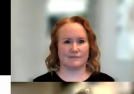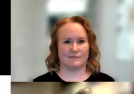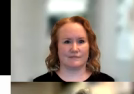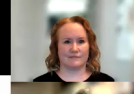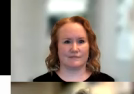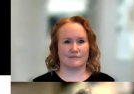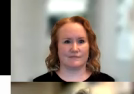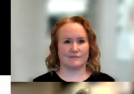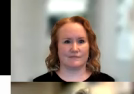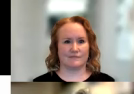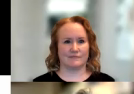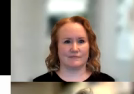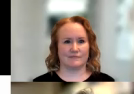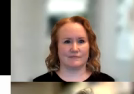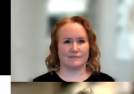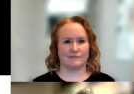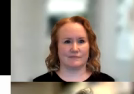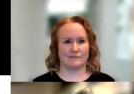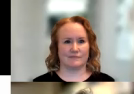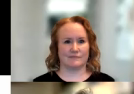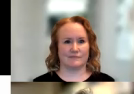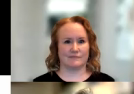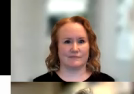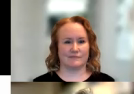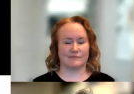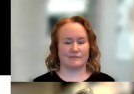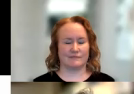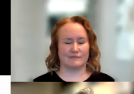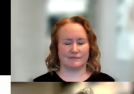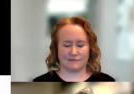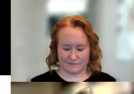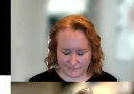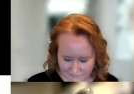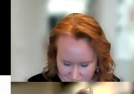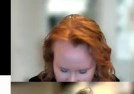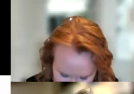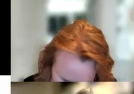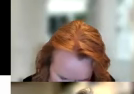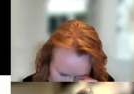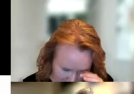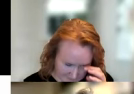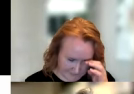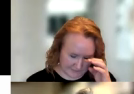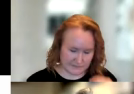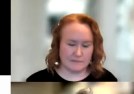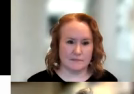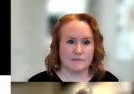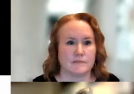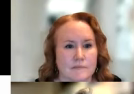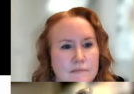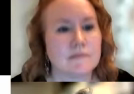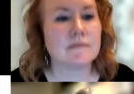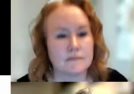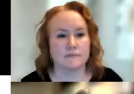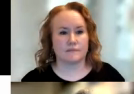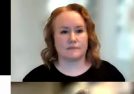videreføres. Så er det en del, hvis vi skal plukke ut noe her, så er det det at rundskriv for universell utforming I